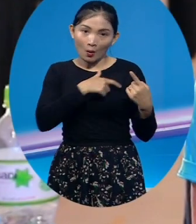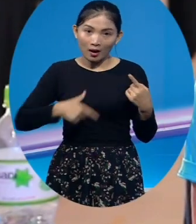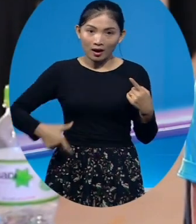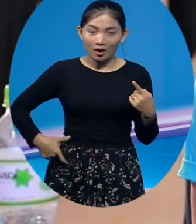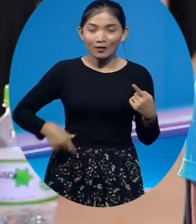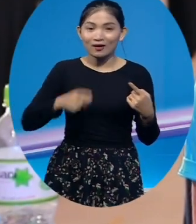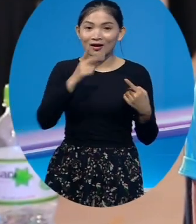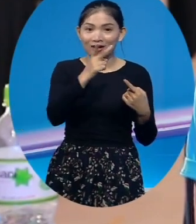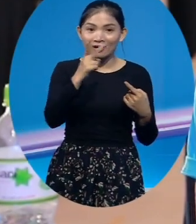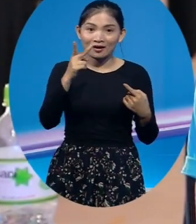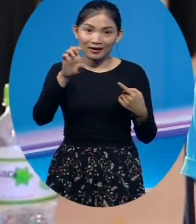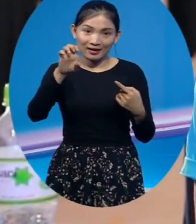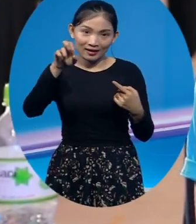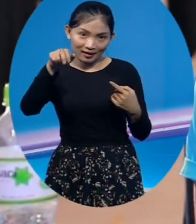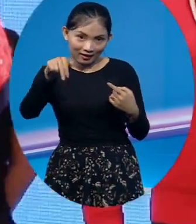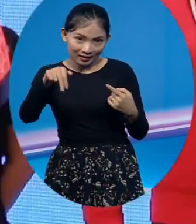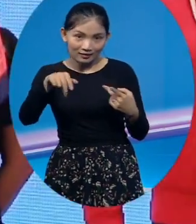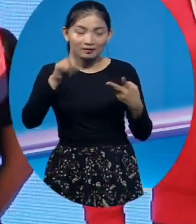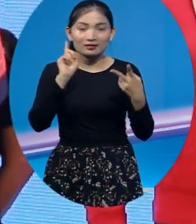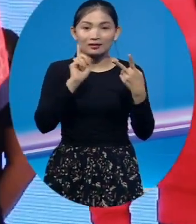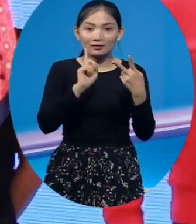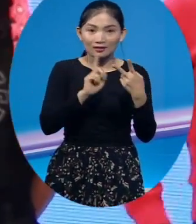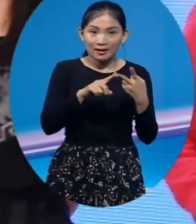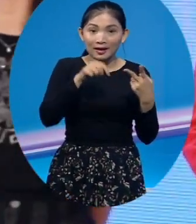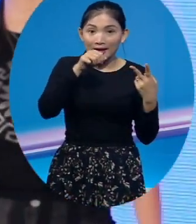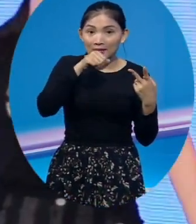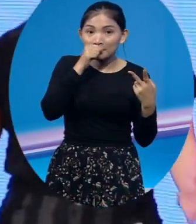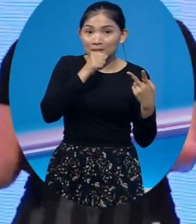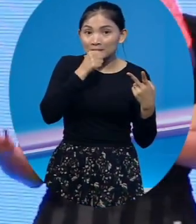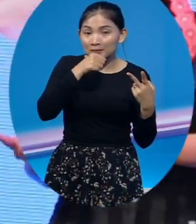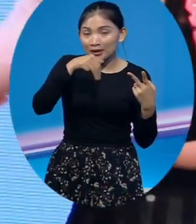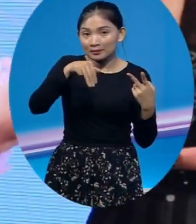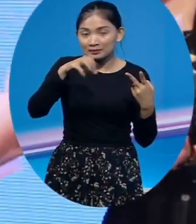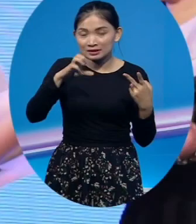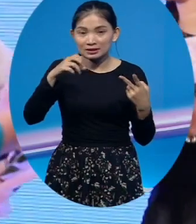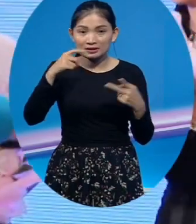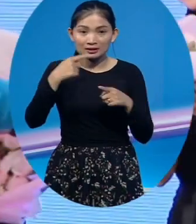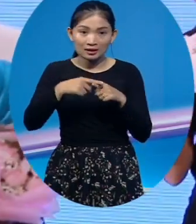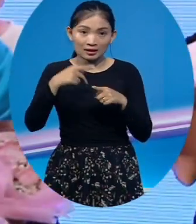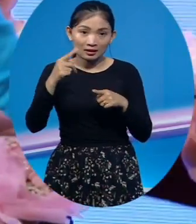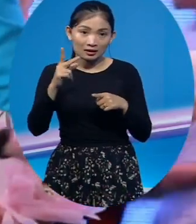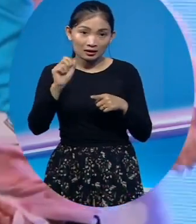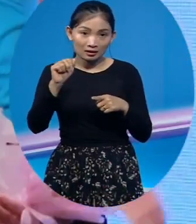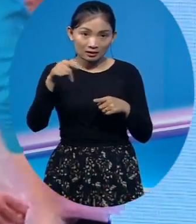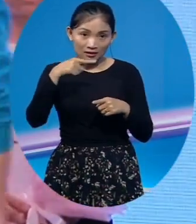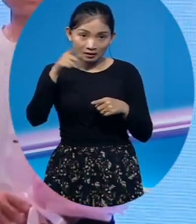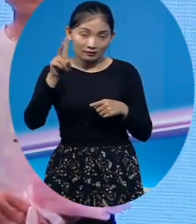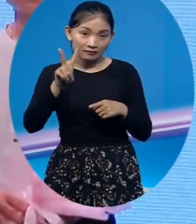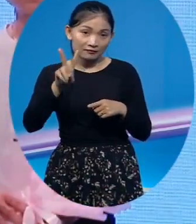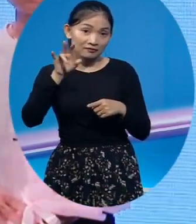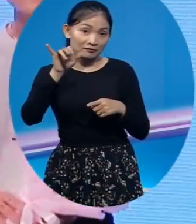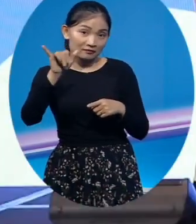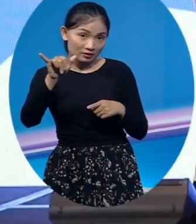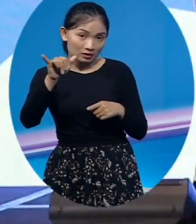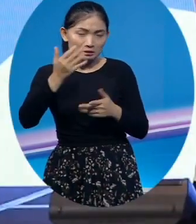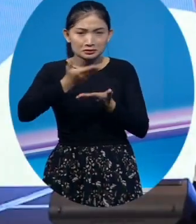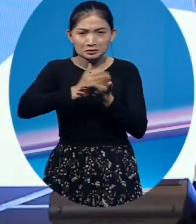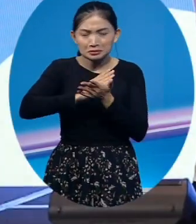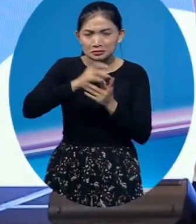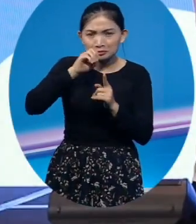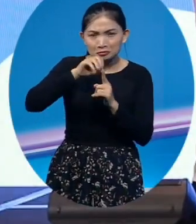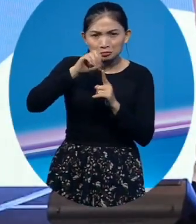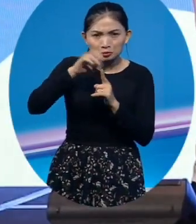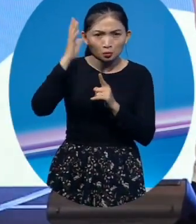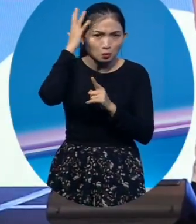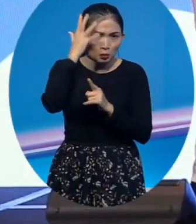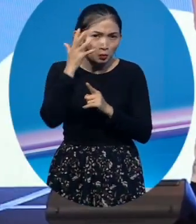quan trọng khác. Không chỉ vậy, khán giả còn được khám phá những cơ hội du học Phần Lan, mang lại thông tin bổ ích cho các bạn học sinh quan tâm đến cơ hội du